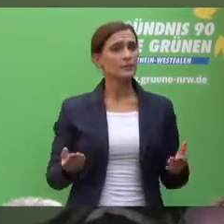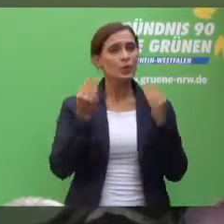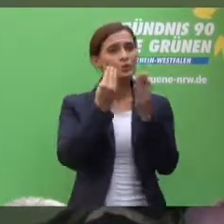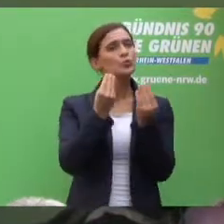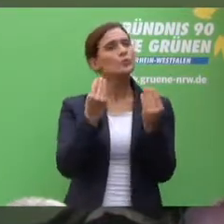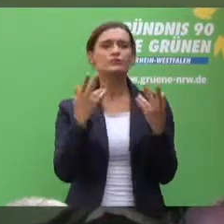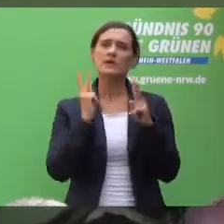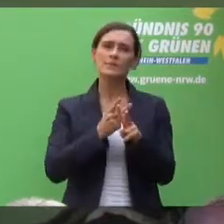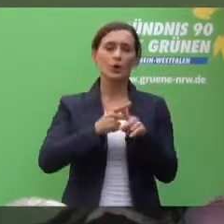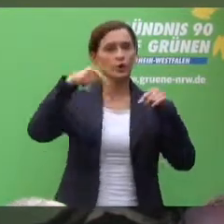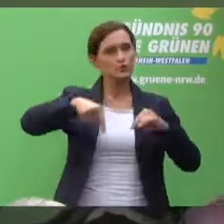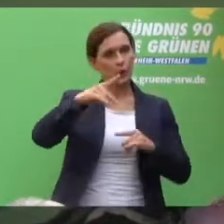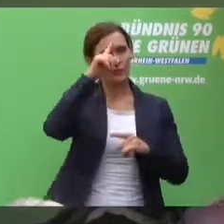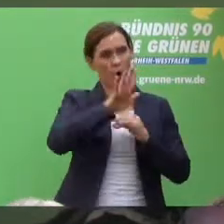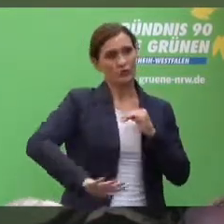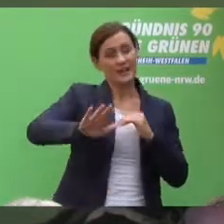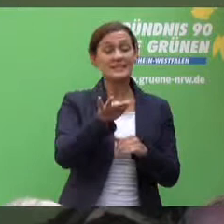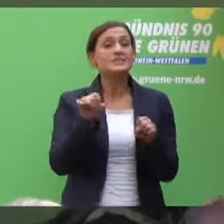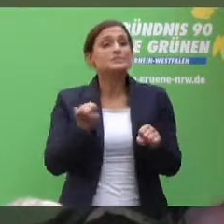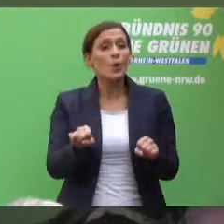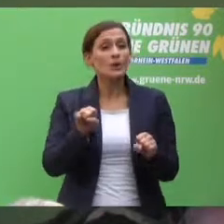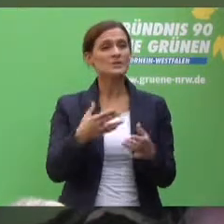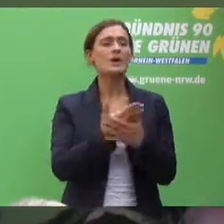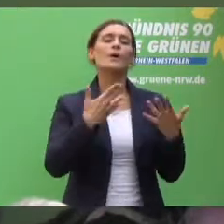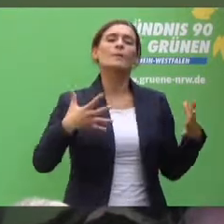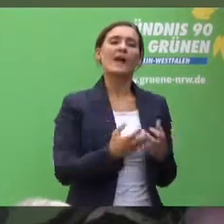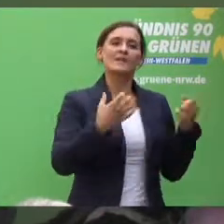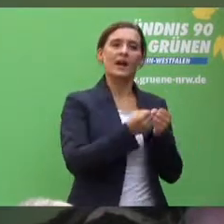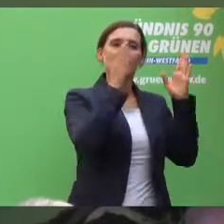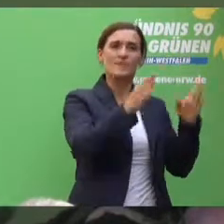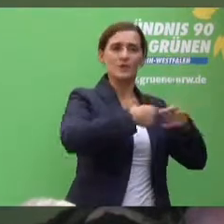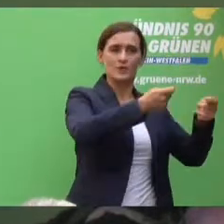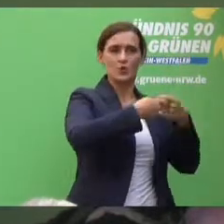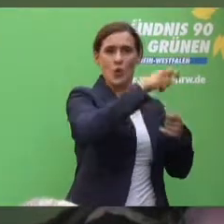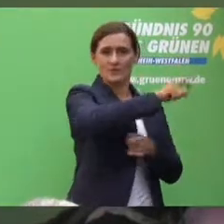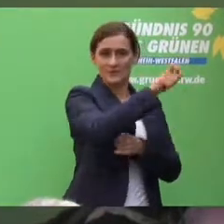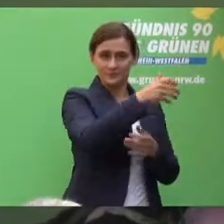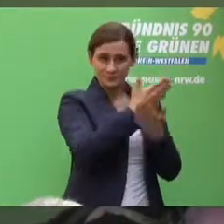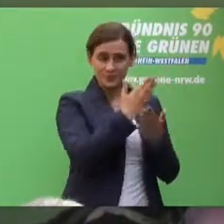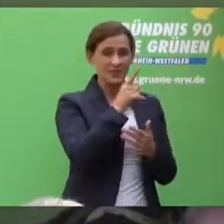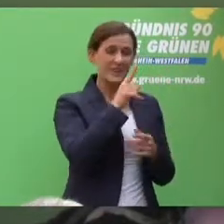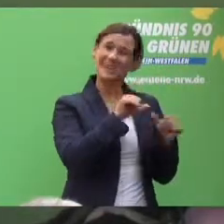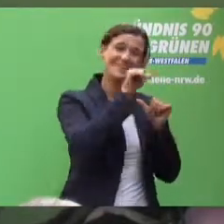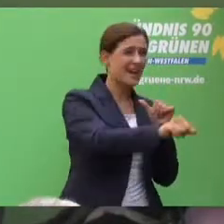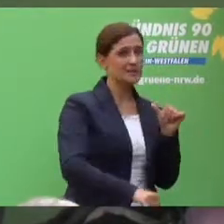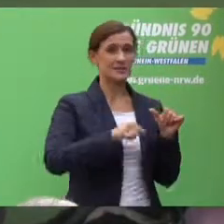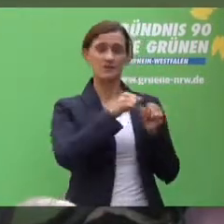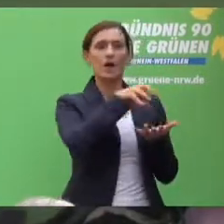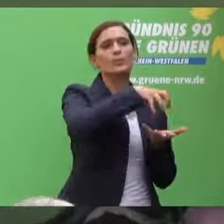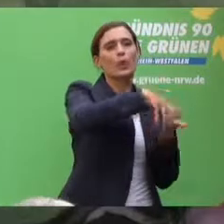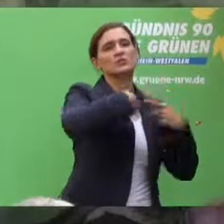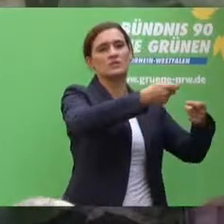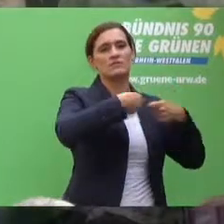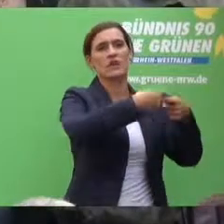dass es möglich ist, dass eine Bäckerei-Fachverkäuferin dafür, dass sie den ganzen Tag Brötchen